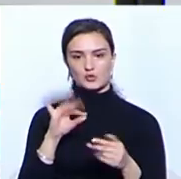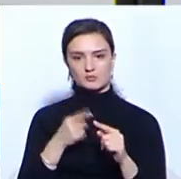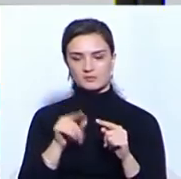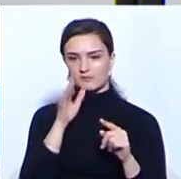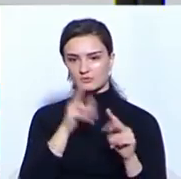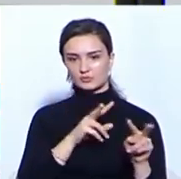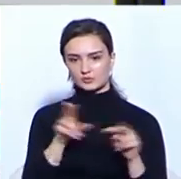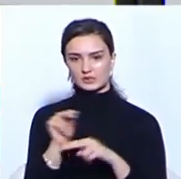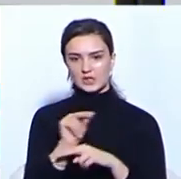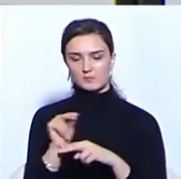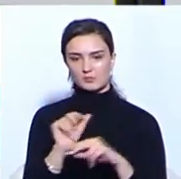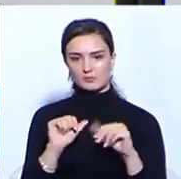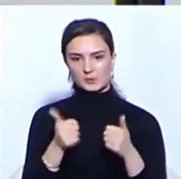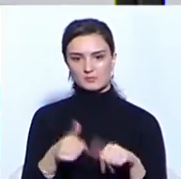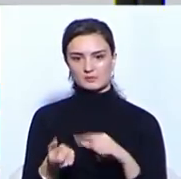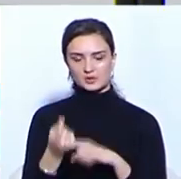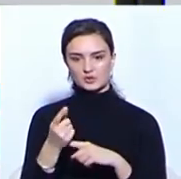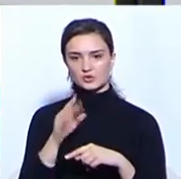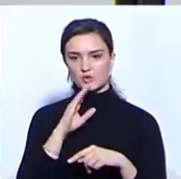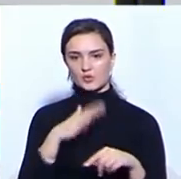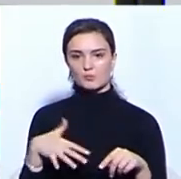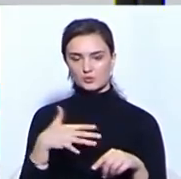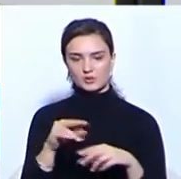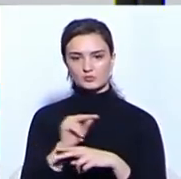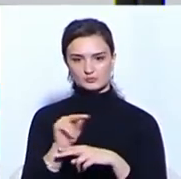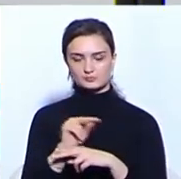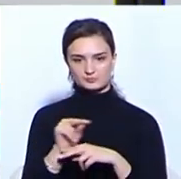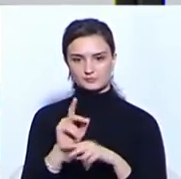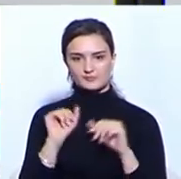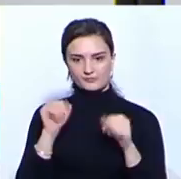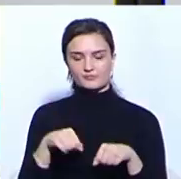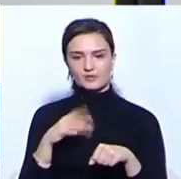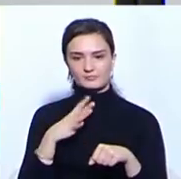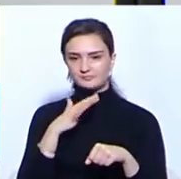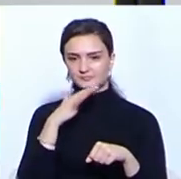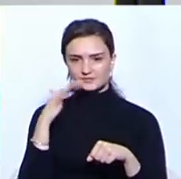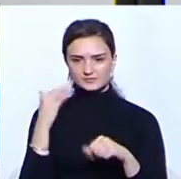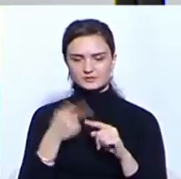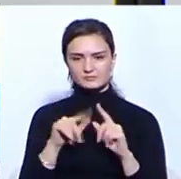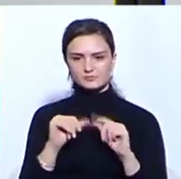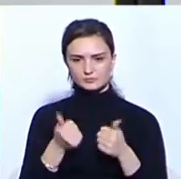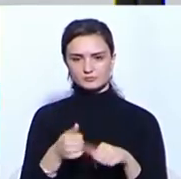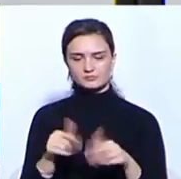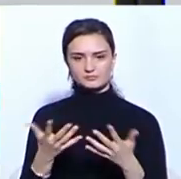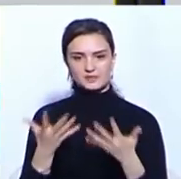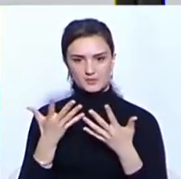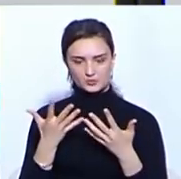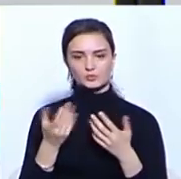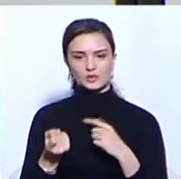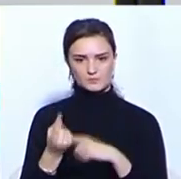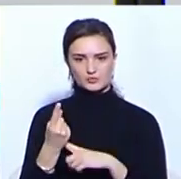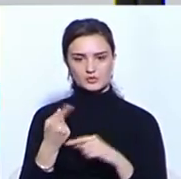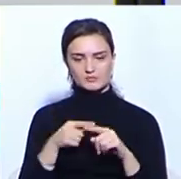დროს პარალელურად თერაპიული მეთოდები გაჩნდა, ჰორმონალური მეთოდები, მკურნალობის საშუალება შეიქმნა, ბევრი ჰორმონალური მეთოდი ეფექტური აღმოჩნდა